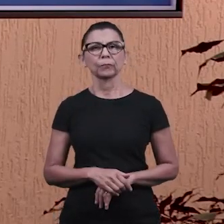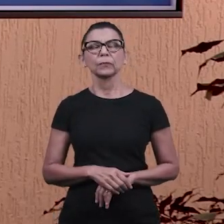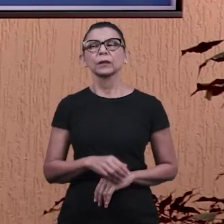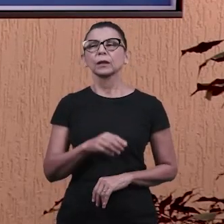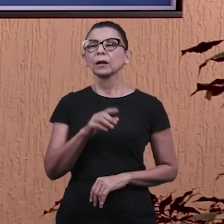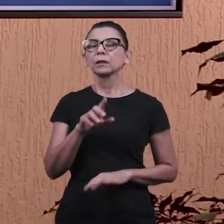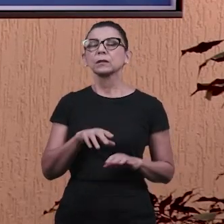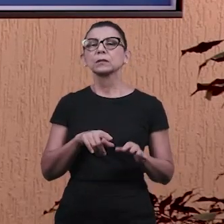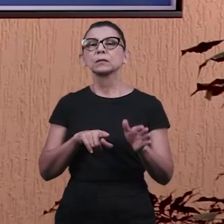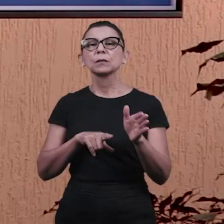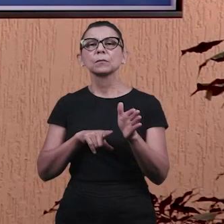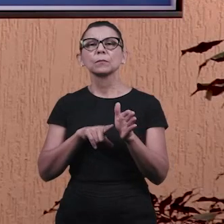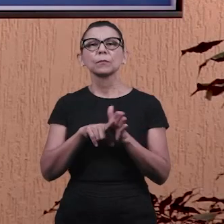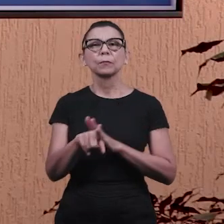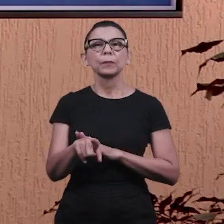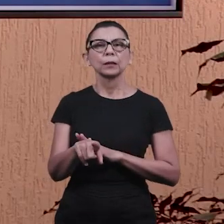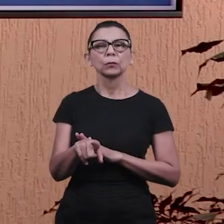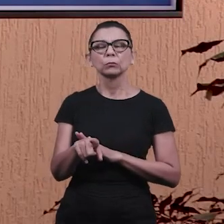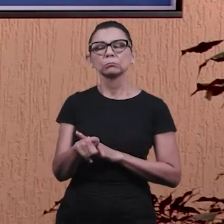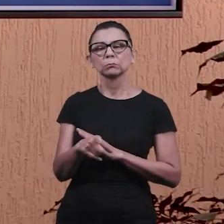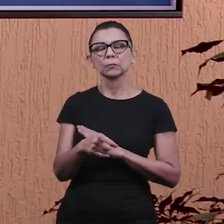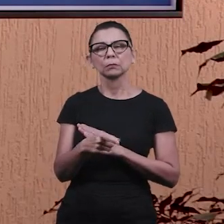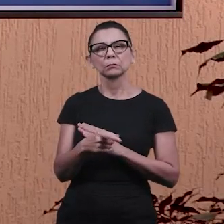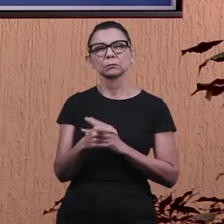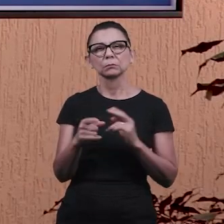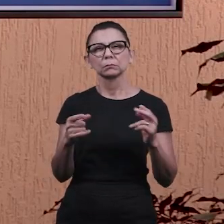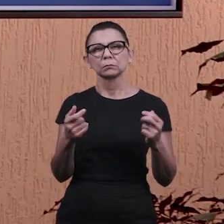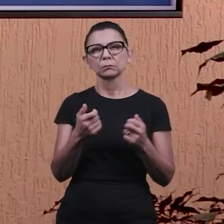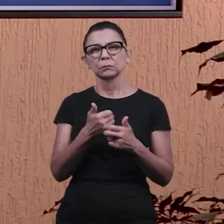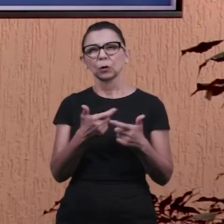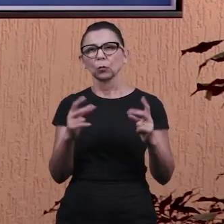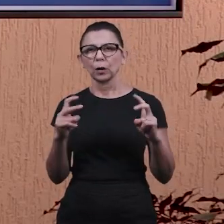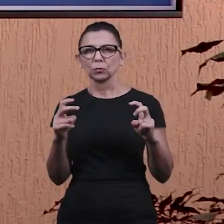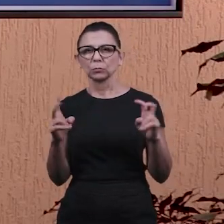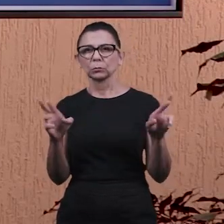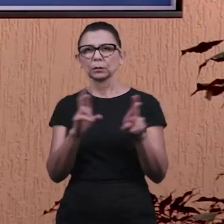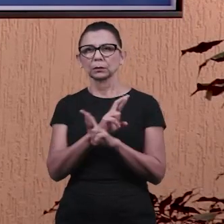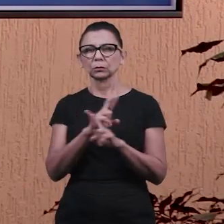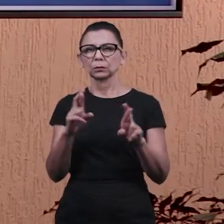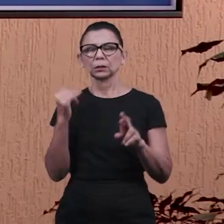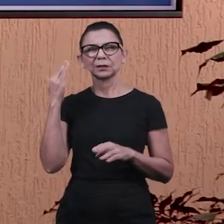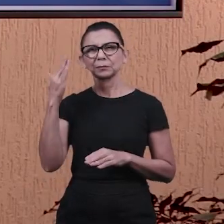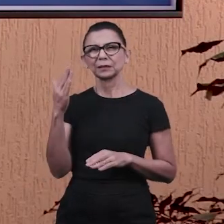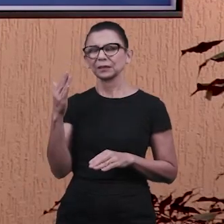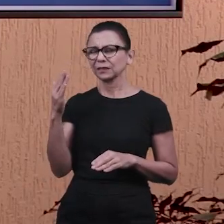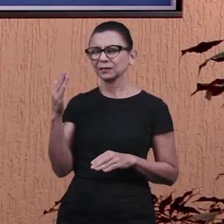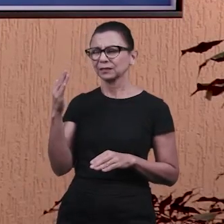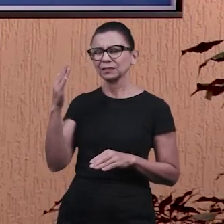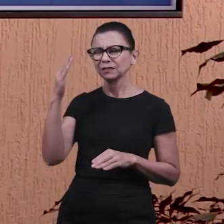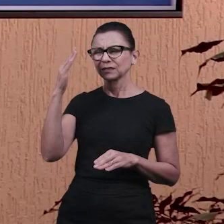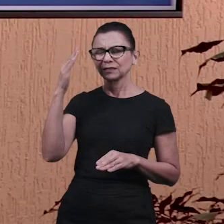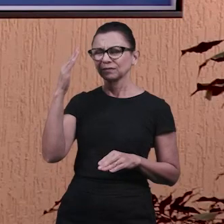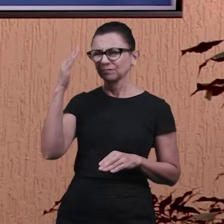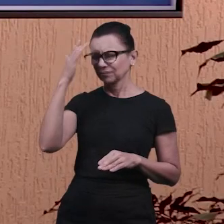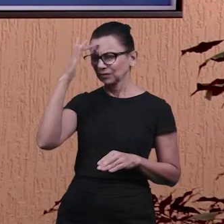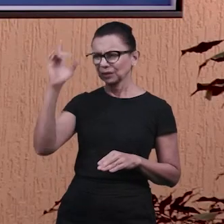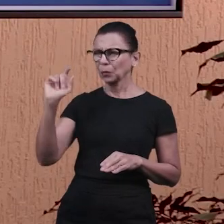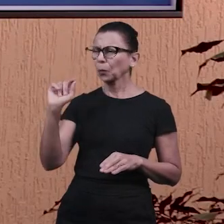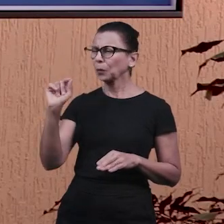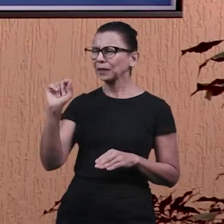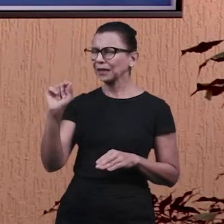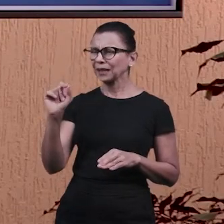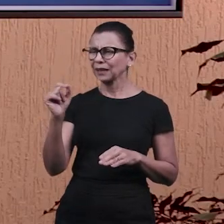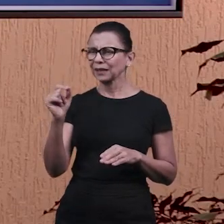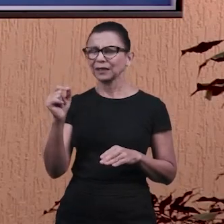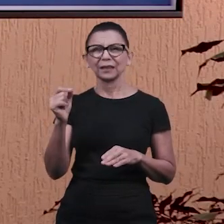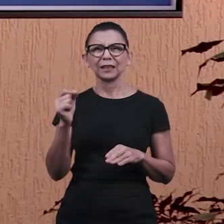de répéter. Donc plusieurs fois, on demande quelque chose lié au message et elle ne sait pas dire qu'est-ce qu'on est en train de dire,